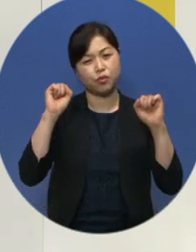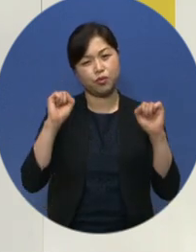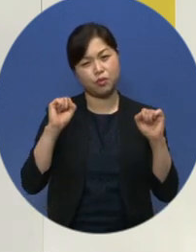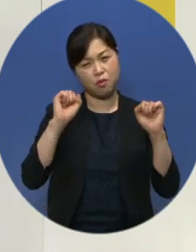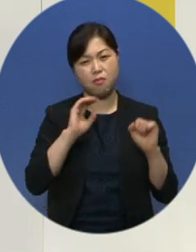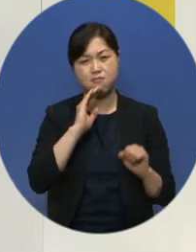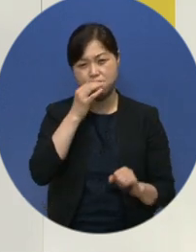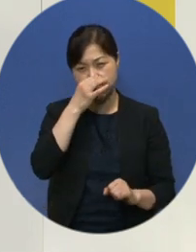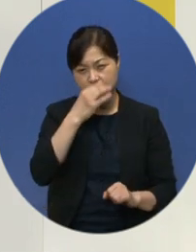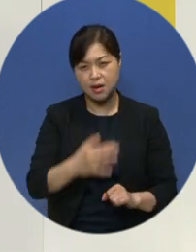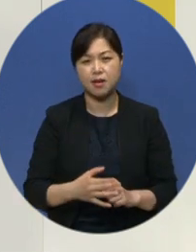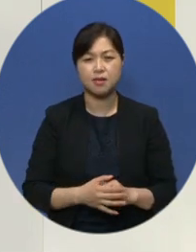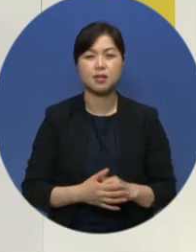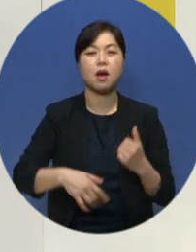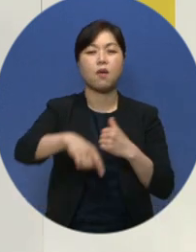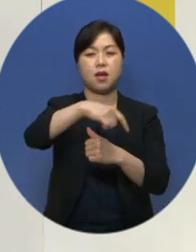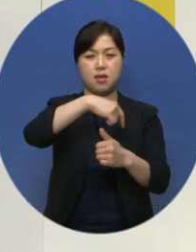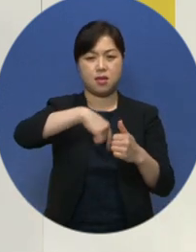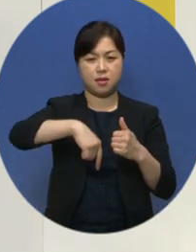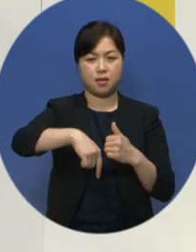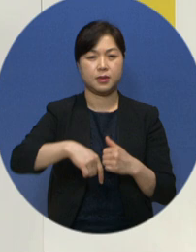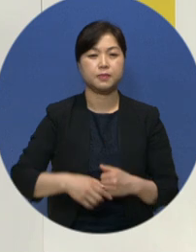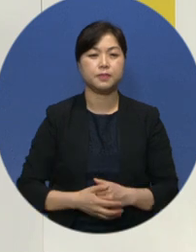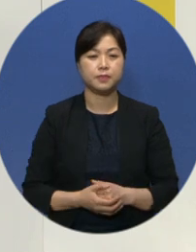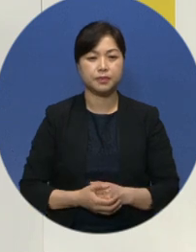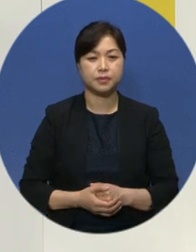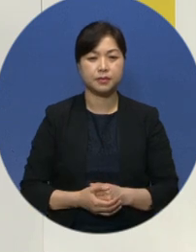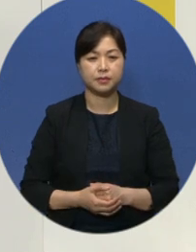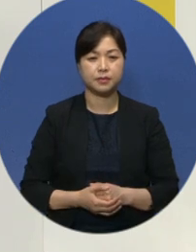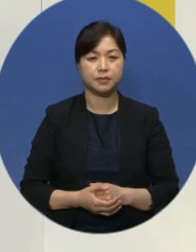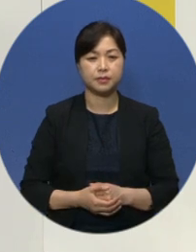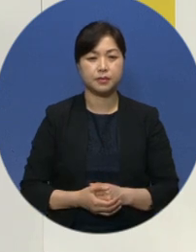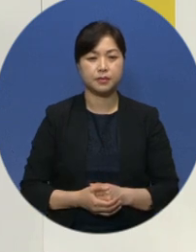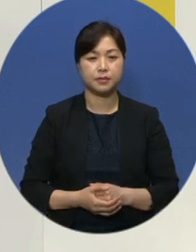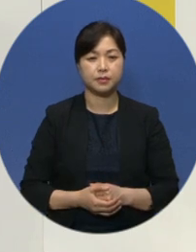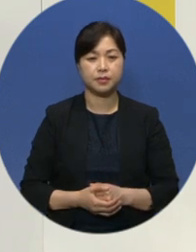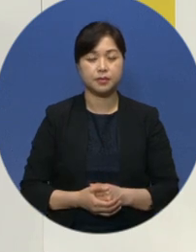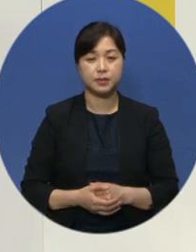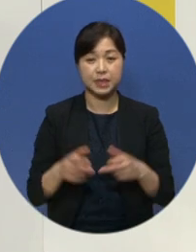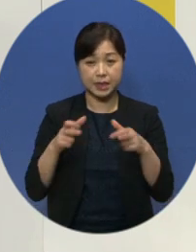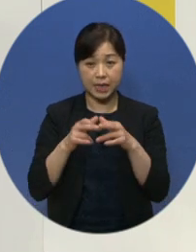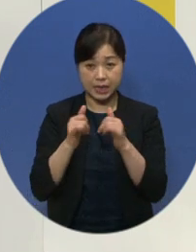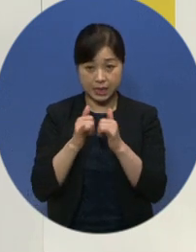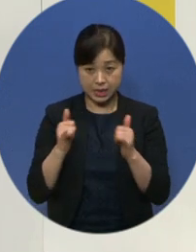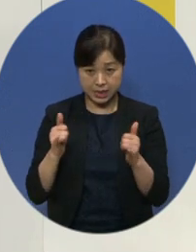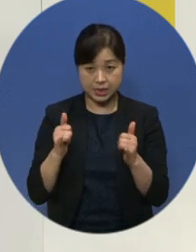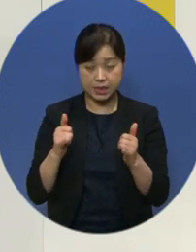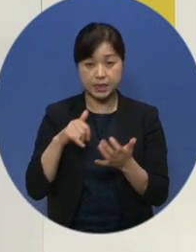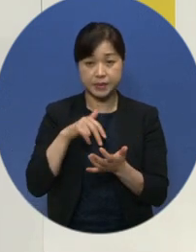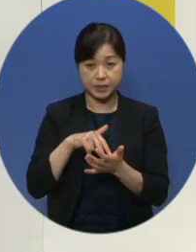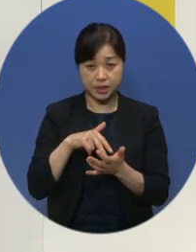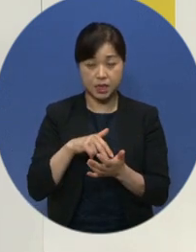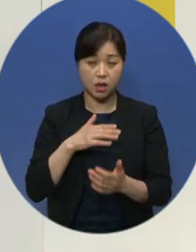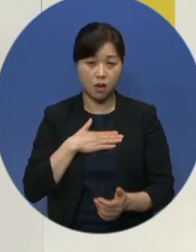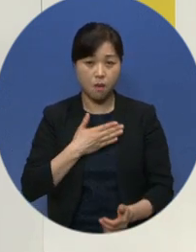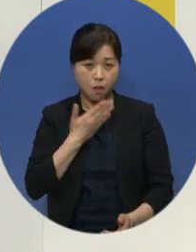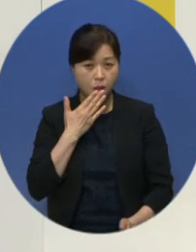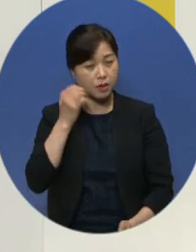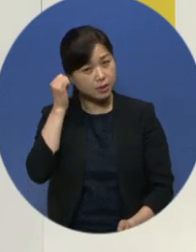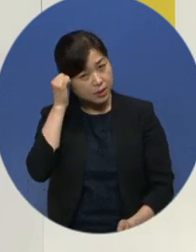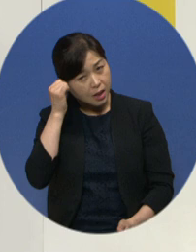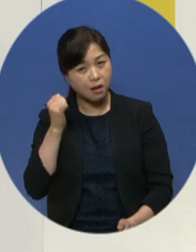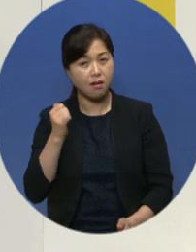상당히 힘들었고 도 그 다음에 에 그 장애인이 면서도 어 의식주 해결 같은것도 이제